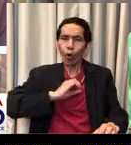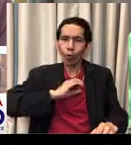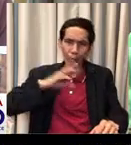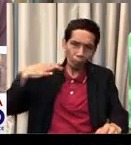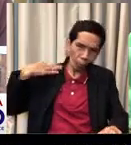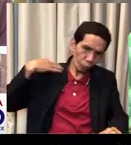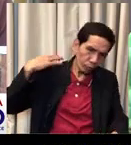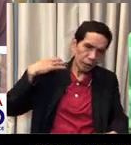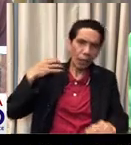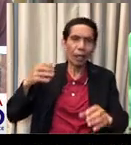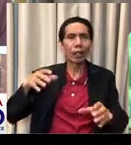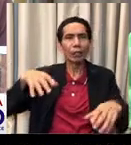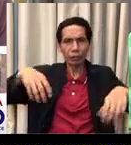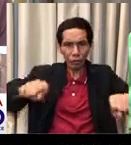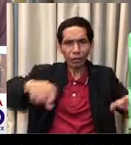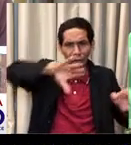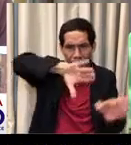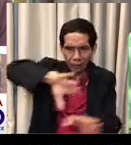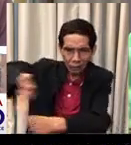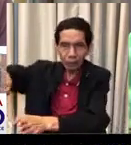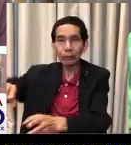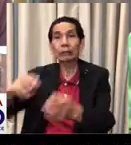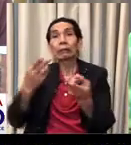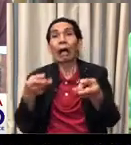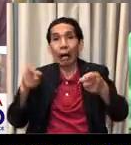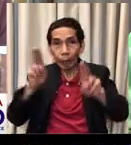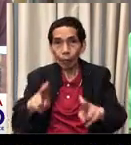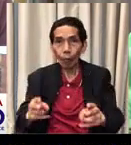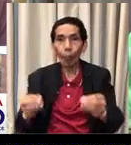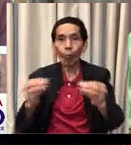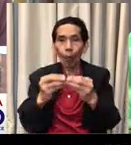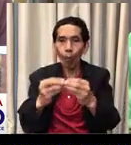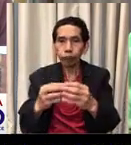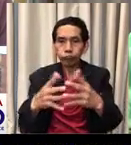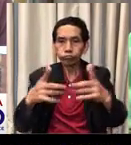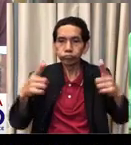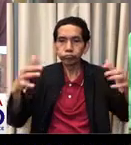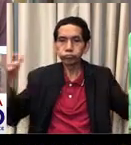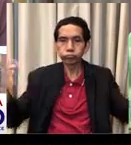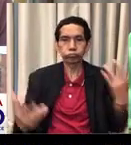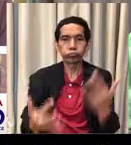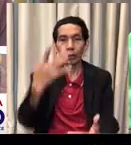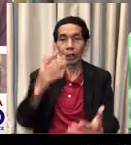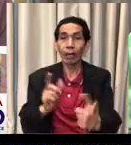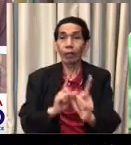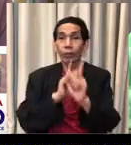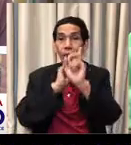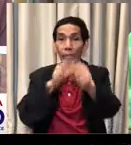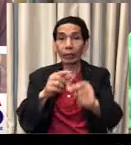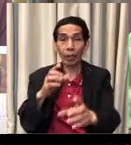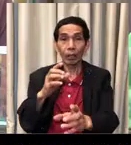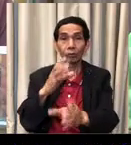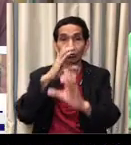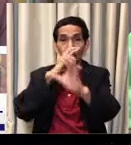na. O, yun ang nangyari. Kaya lumaki yung sunog, yung unang rumisponde,